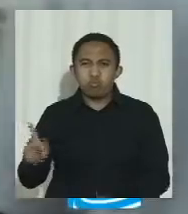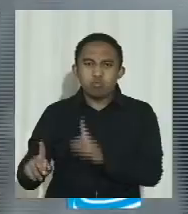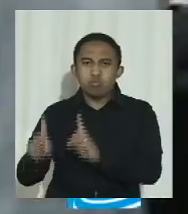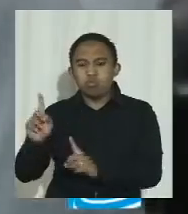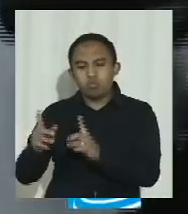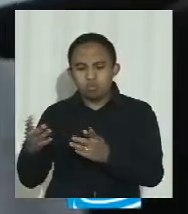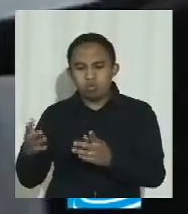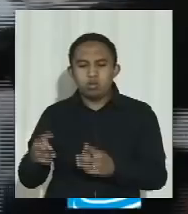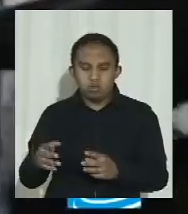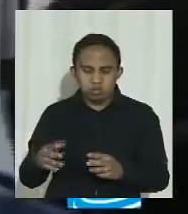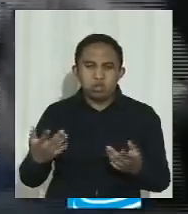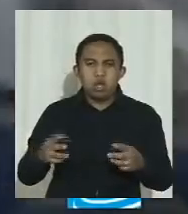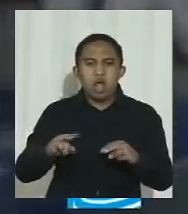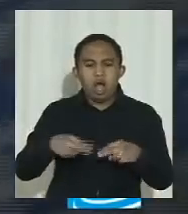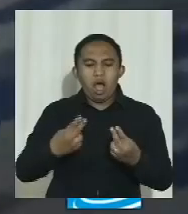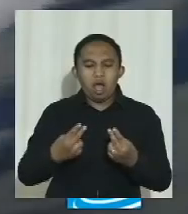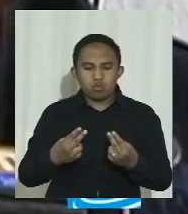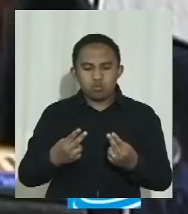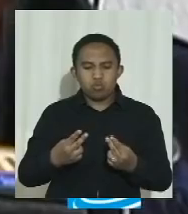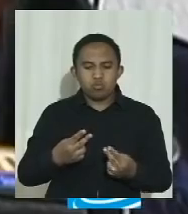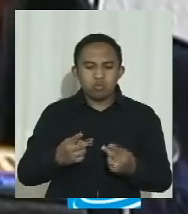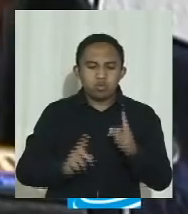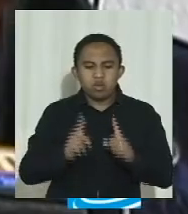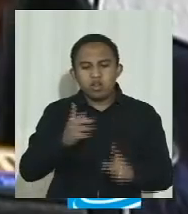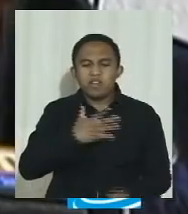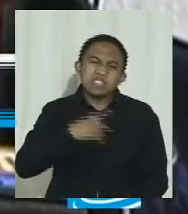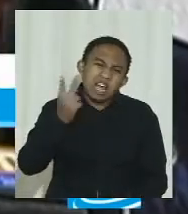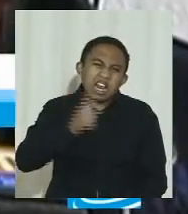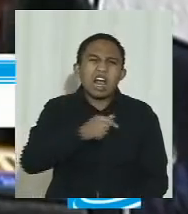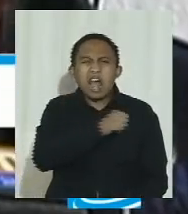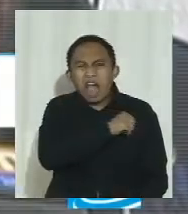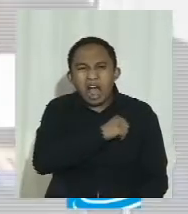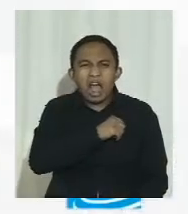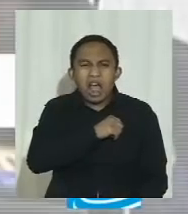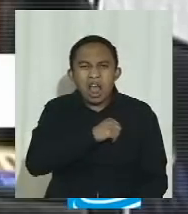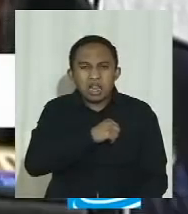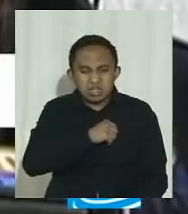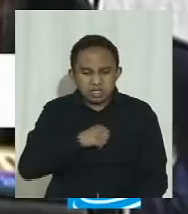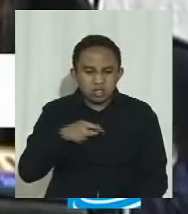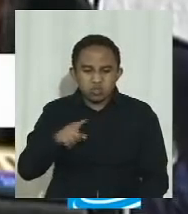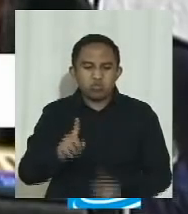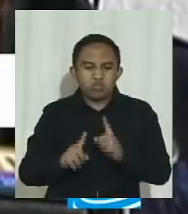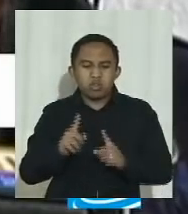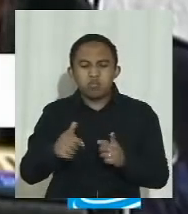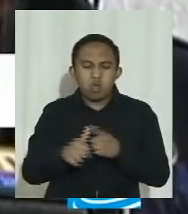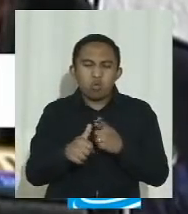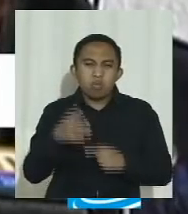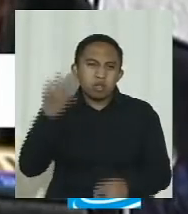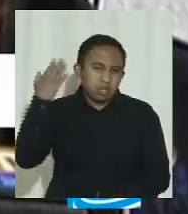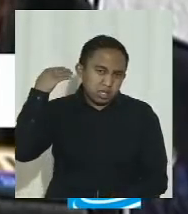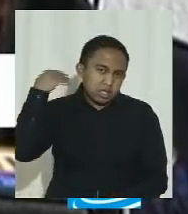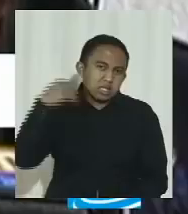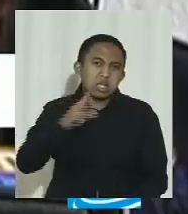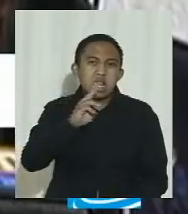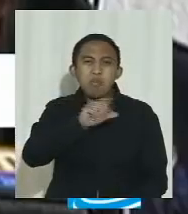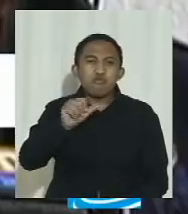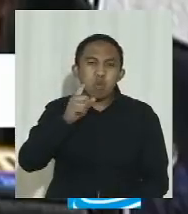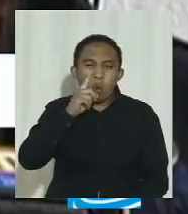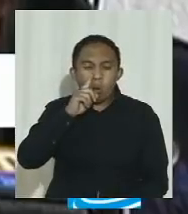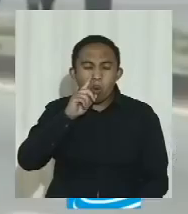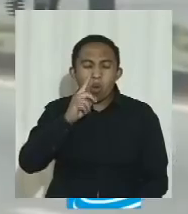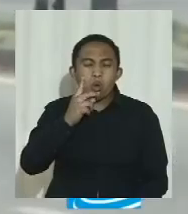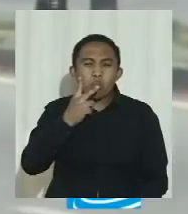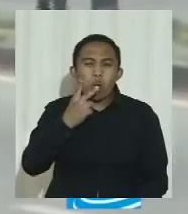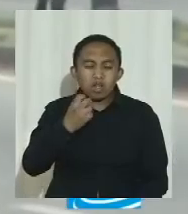no antony ity raharaham-pitsarana lavareny ity izay efa nanomboka tamin'ny volana janoary taona